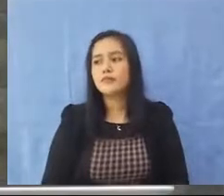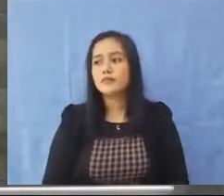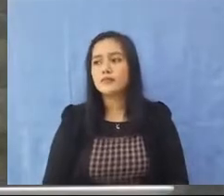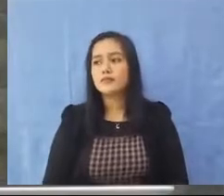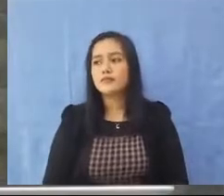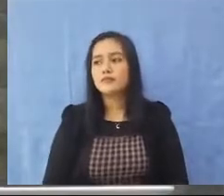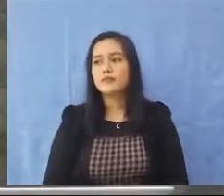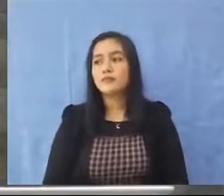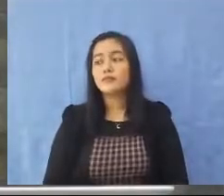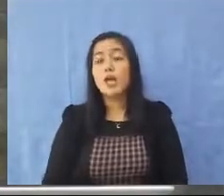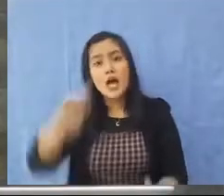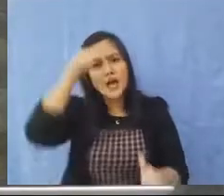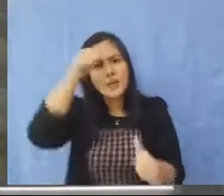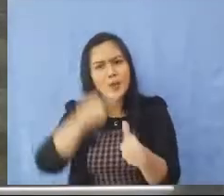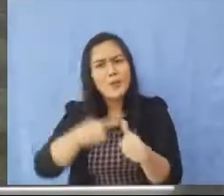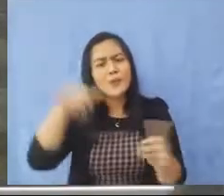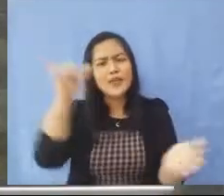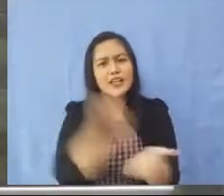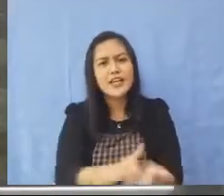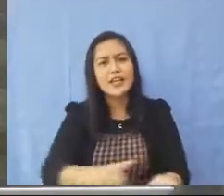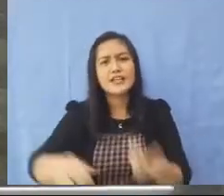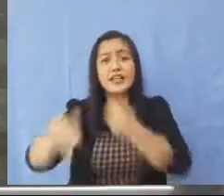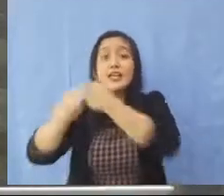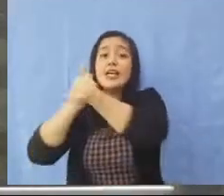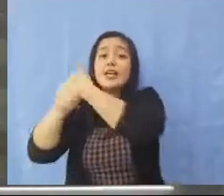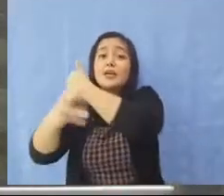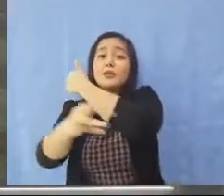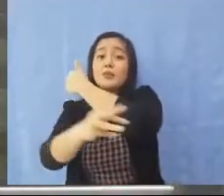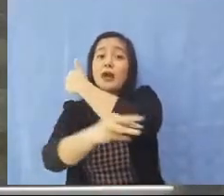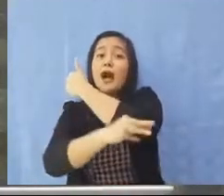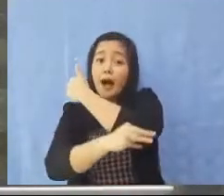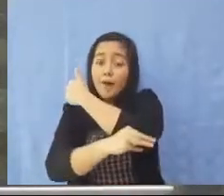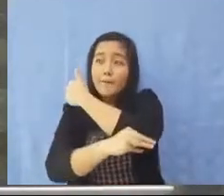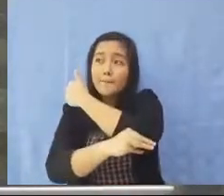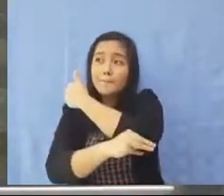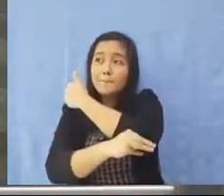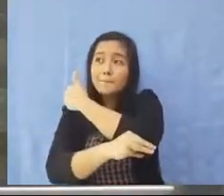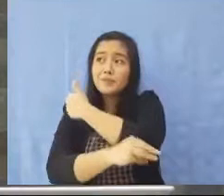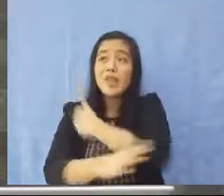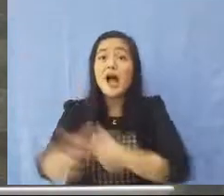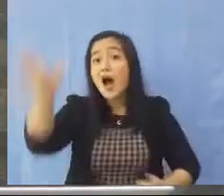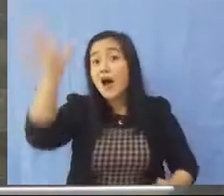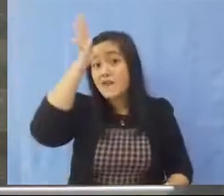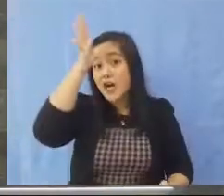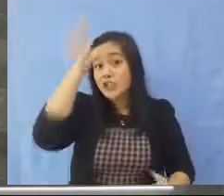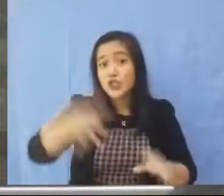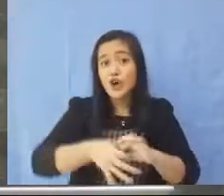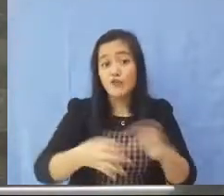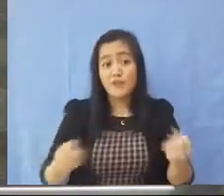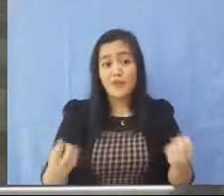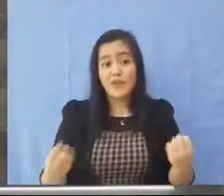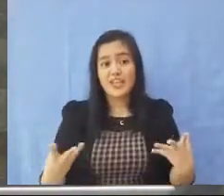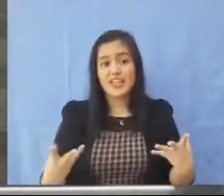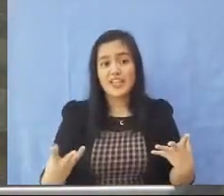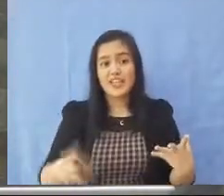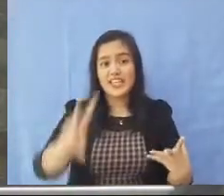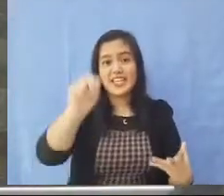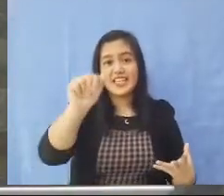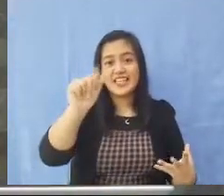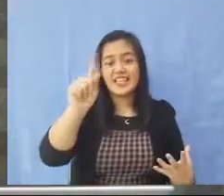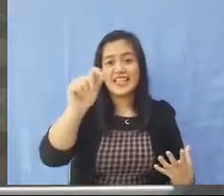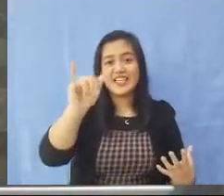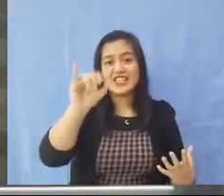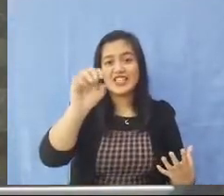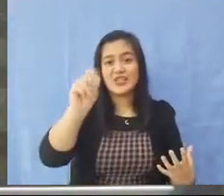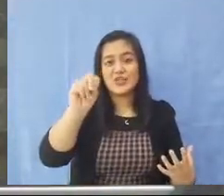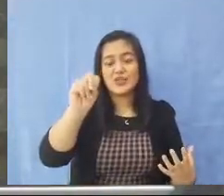ay makilala at mapag-aralan po natin, alright? Kaya maraming chapters sa book of Genesis na nadadamay si Abraham.